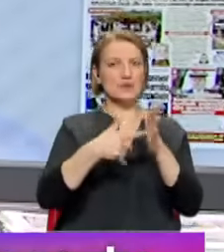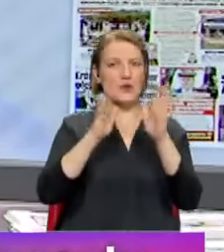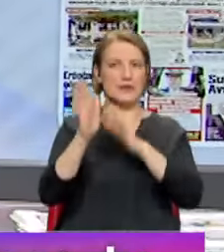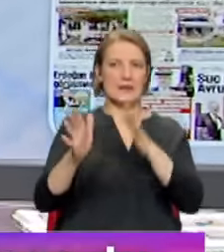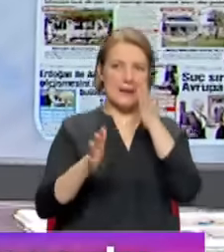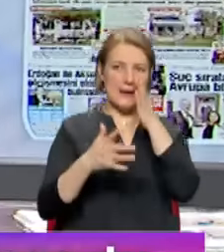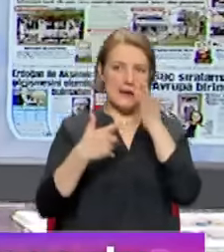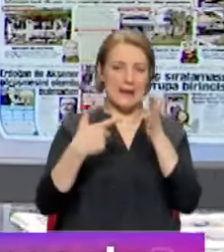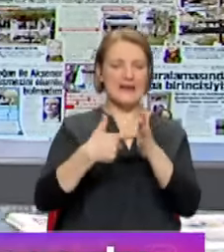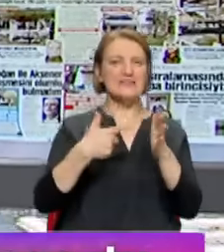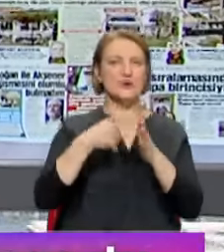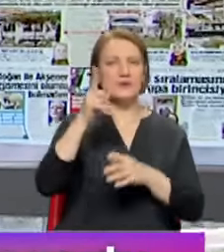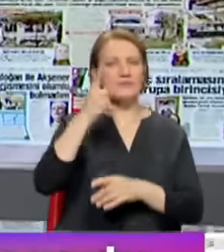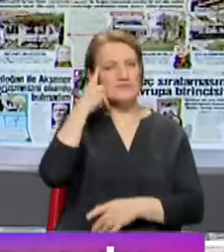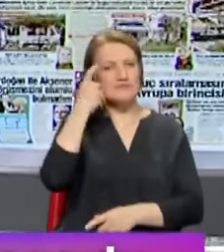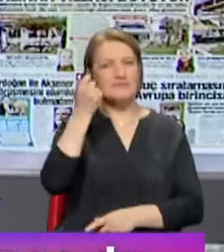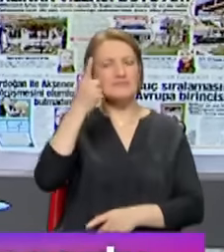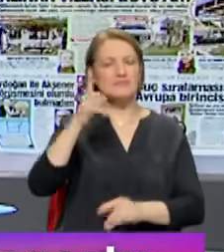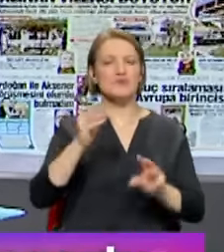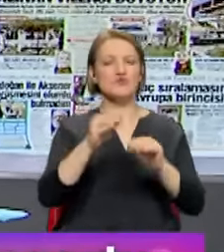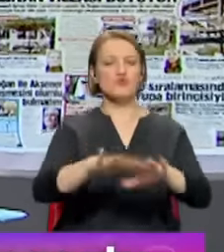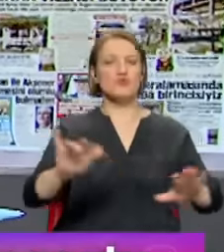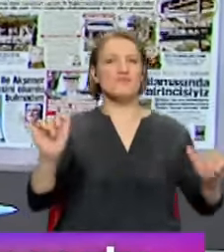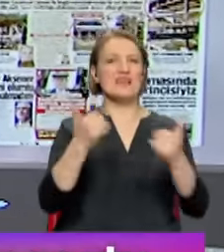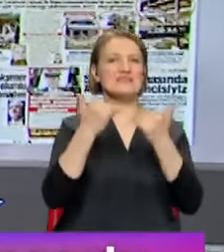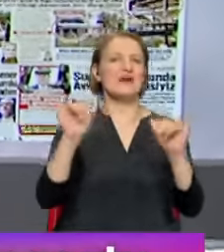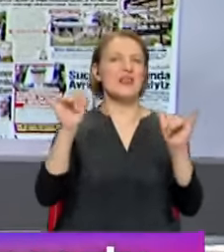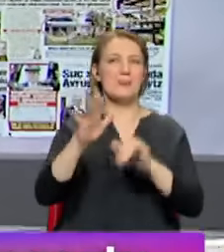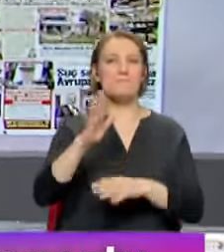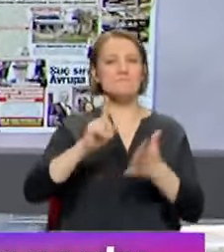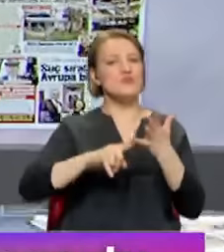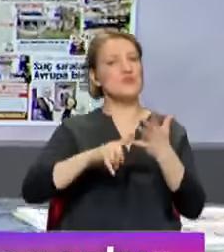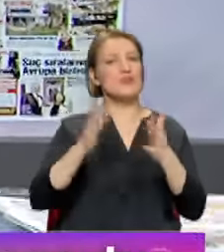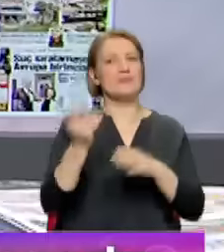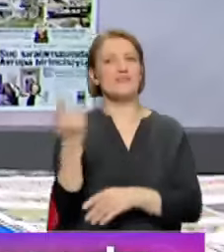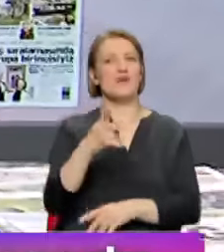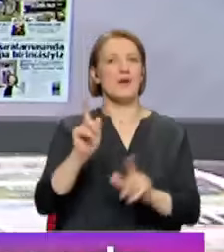götürelim. Yaratıcı Çocuk Festivali'ne 5. kez gerçekleşiyor.